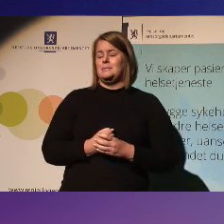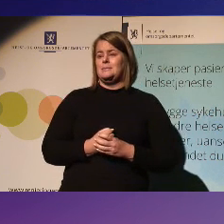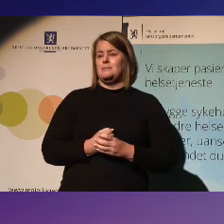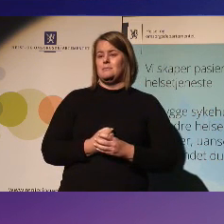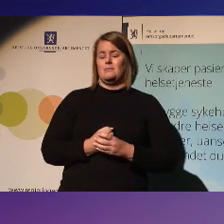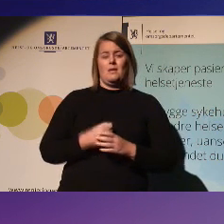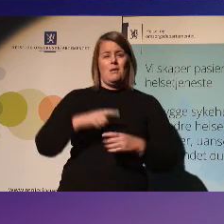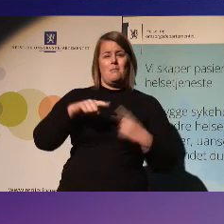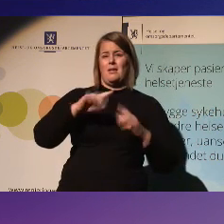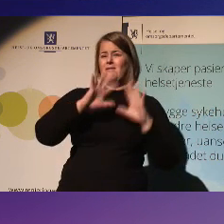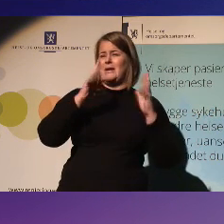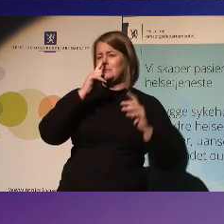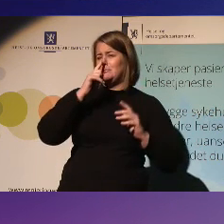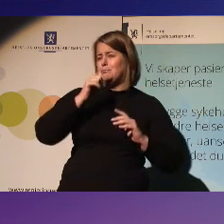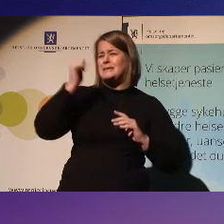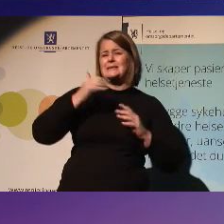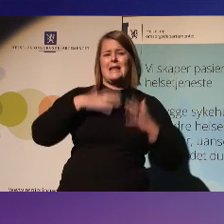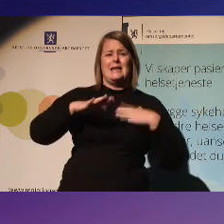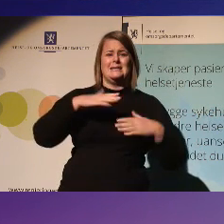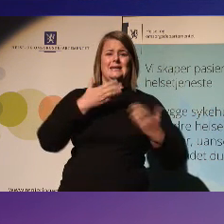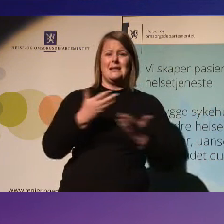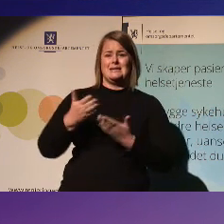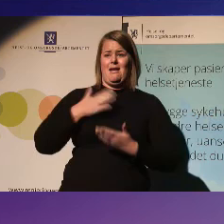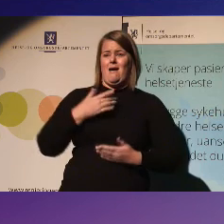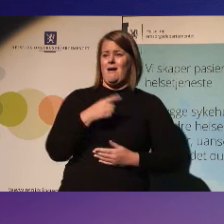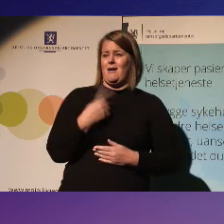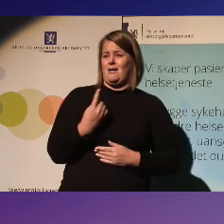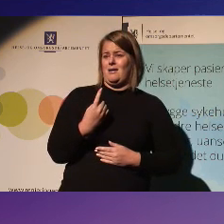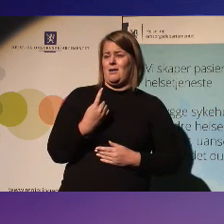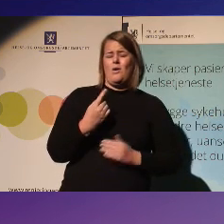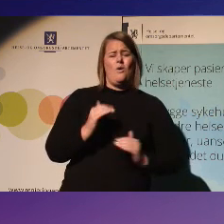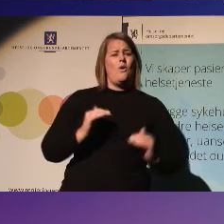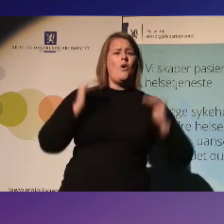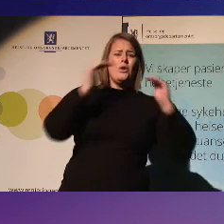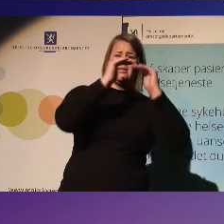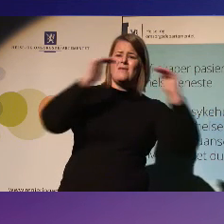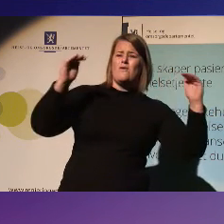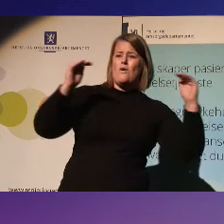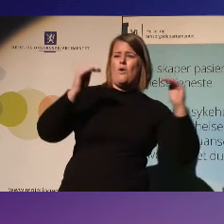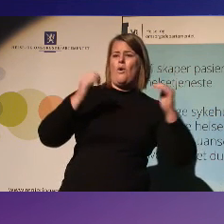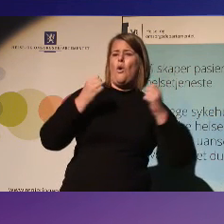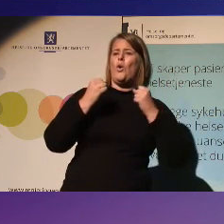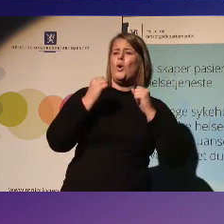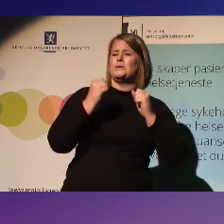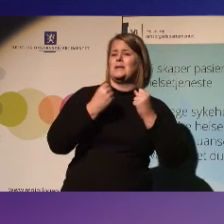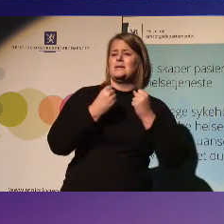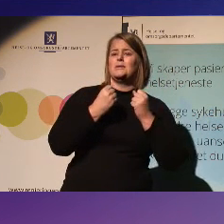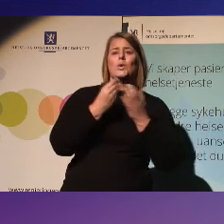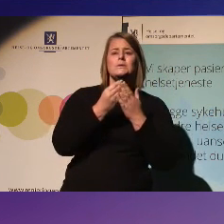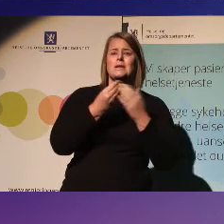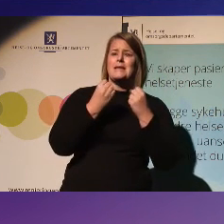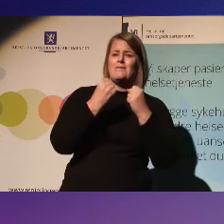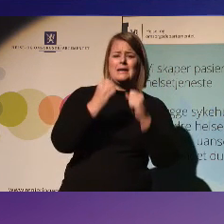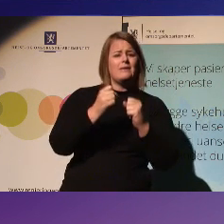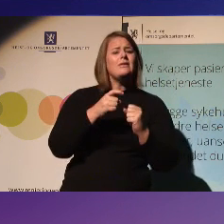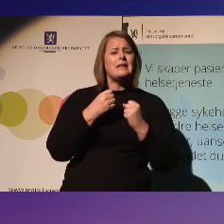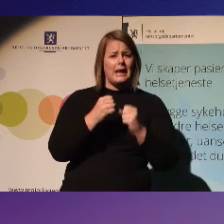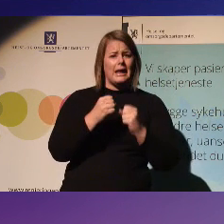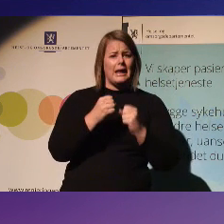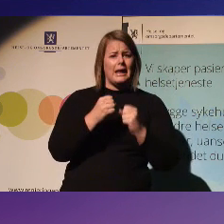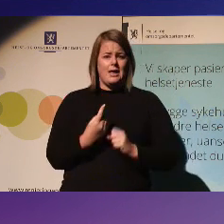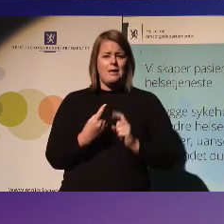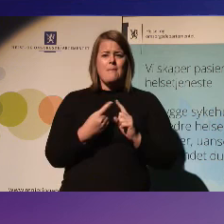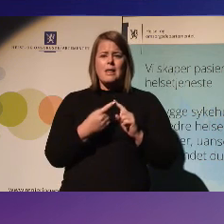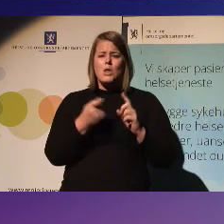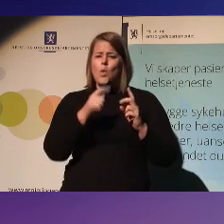av verdens beste helsetjenester. Vi begynner på et svært høyt nivå. Vi driver kostnadseffektivt. Men det er noen